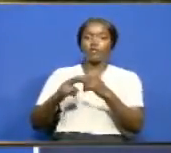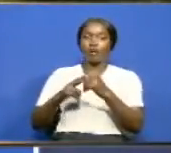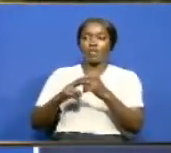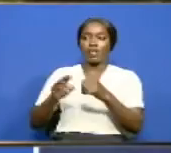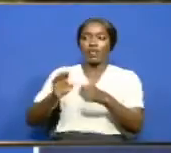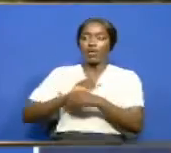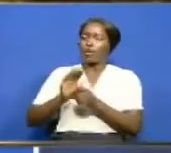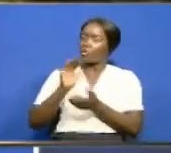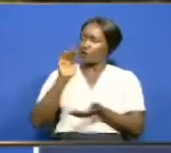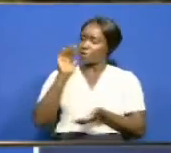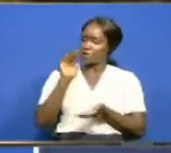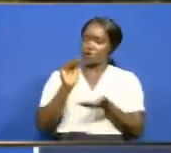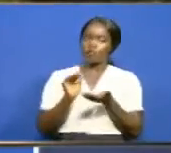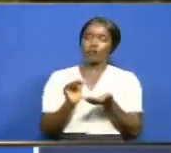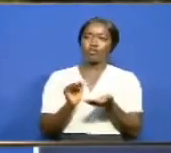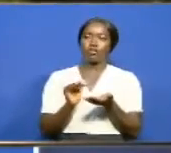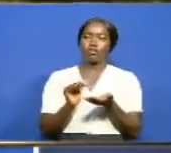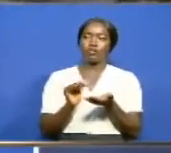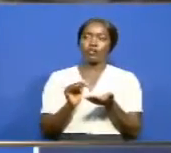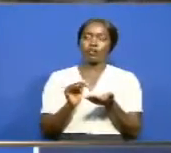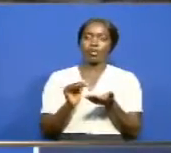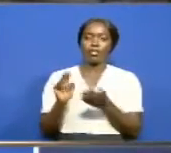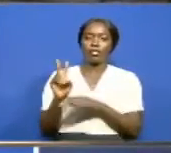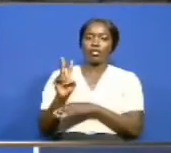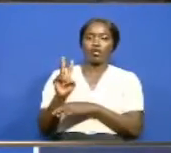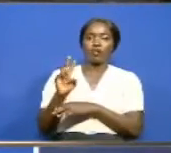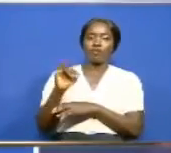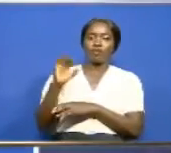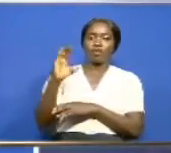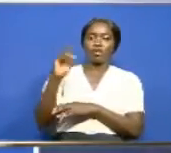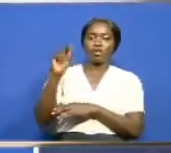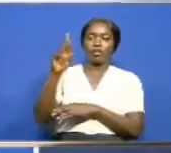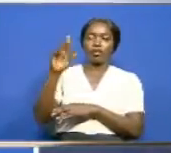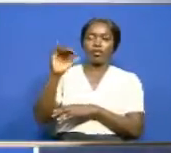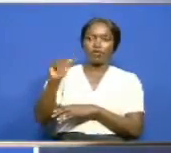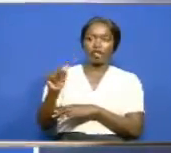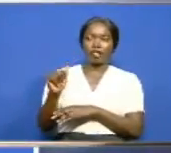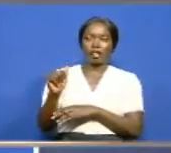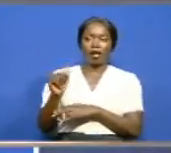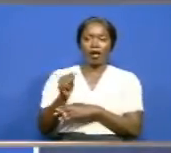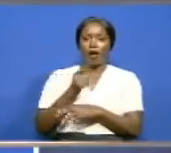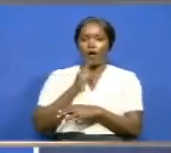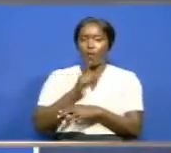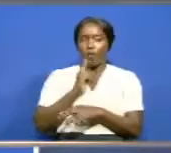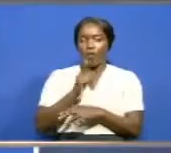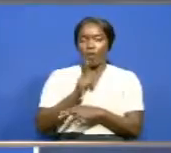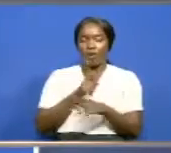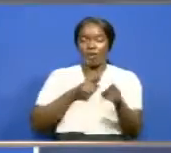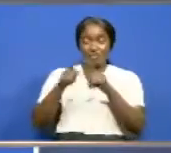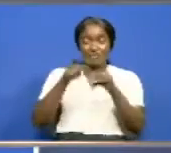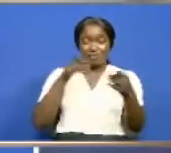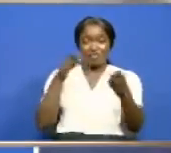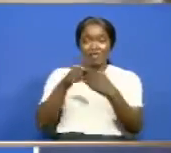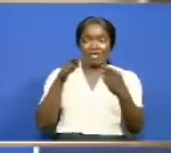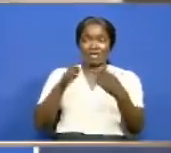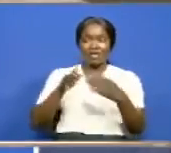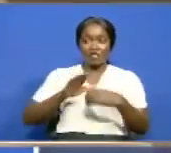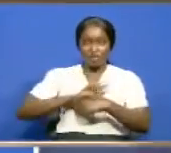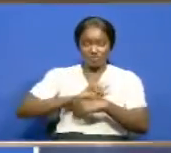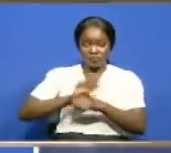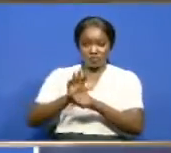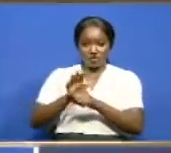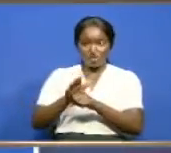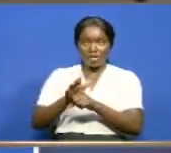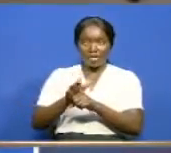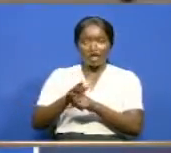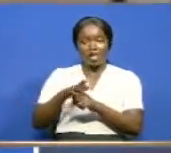kupungua vilivyo. Jimbo la Victoria ambalo lilitangaza sheria kali ya kutosafiri baada ya kuongezeka kwa visa vya maambukizi haijaripoti